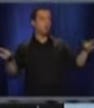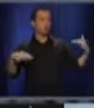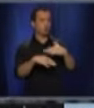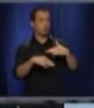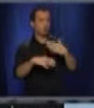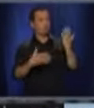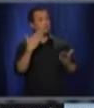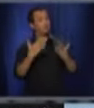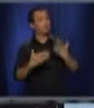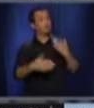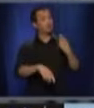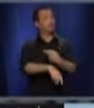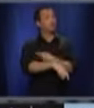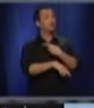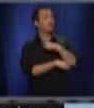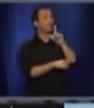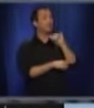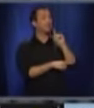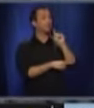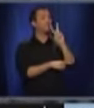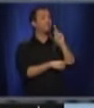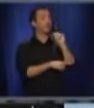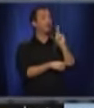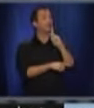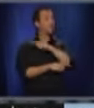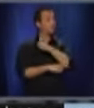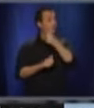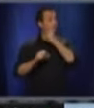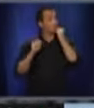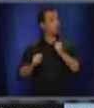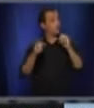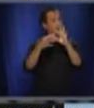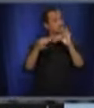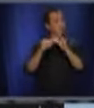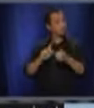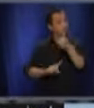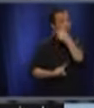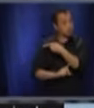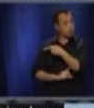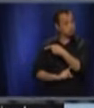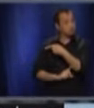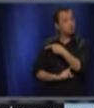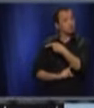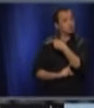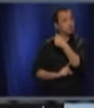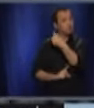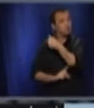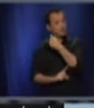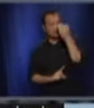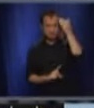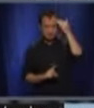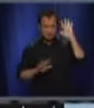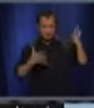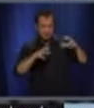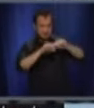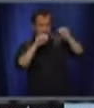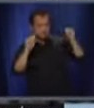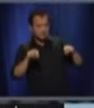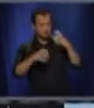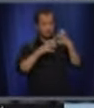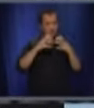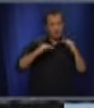vous en donne un peu plus pour le raisonnement qui est derrière ça. C'est lui qui a mis tout ce, vous le savez, là, ce système de zone